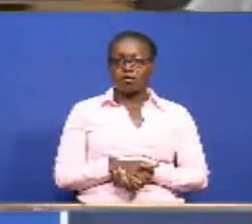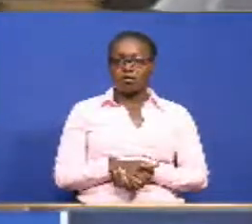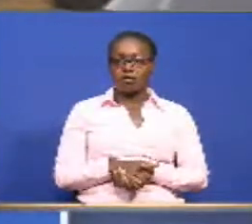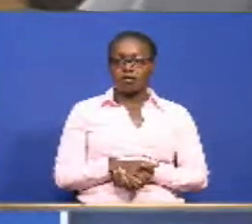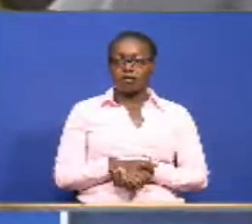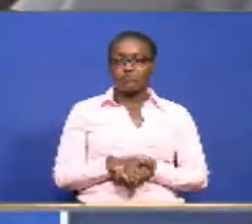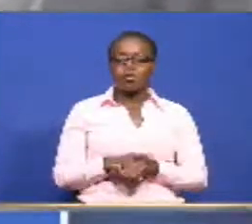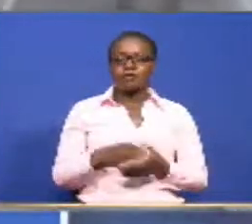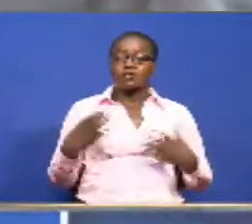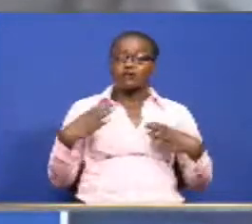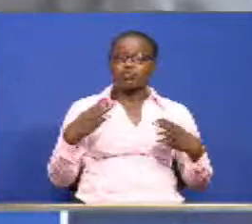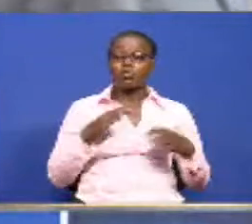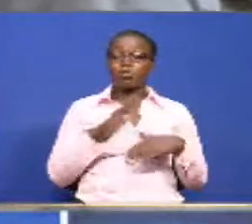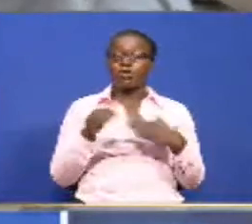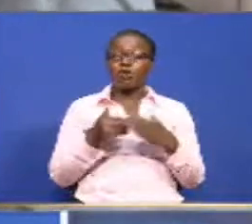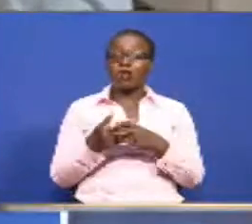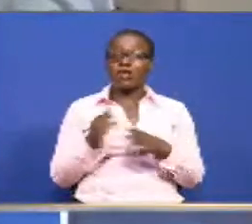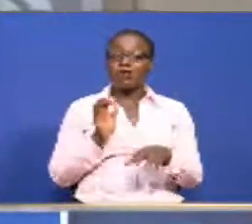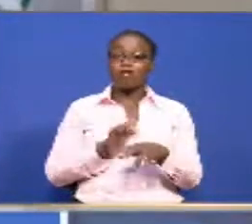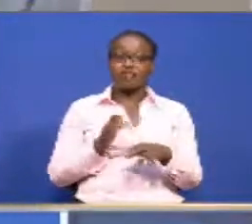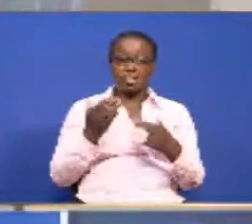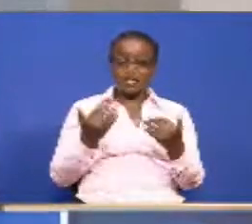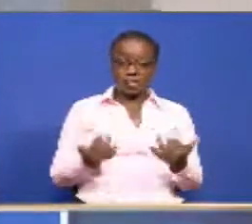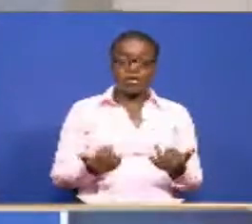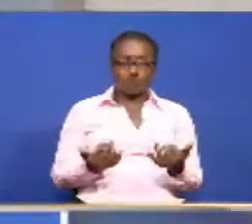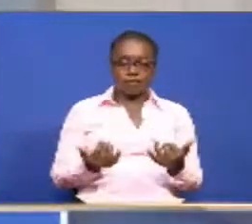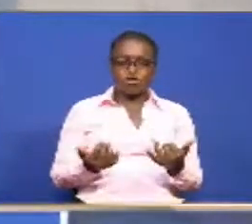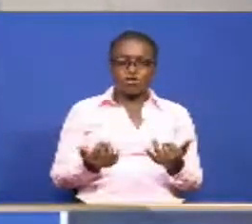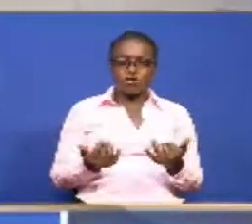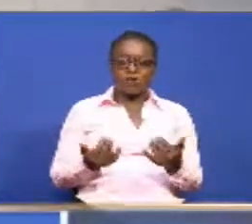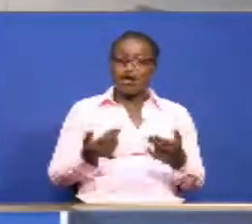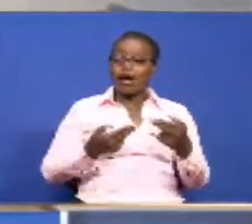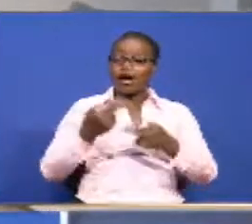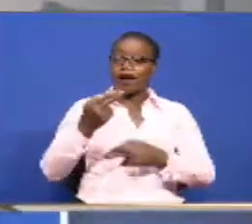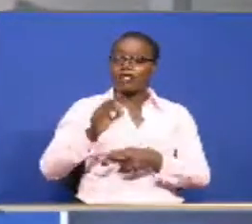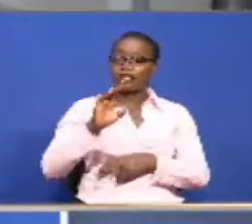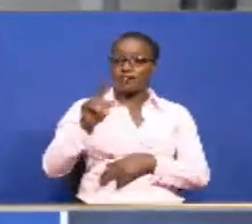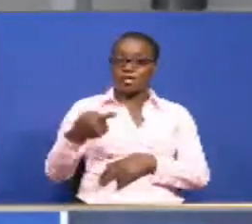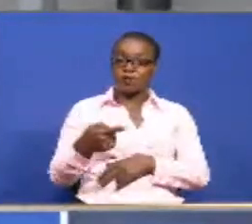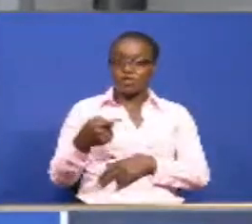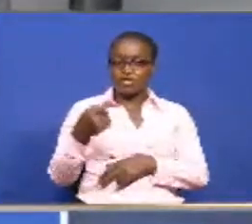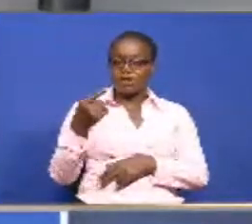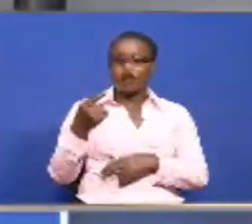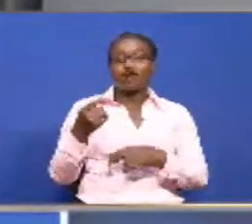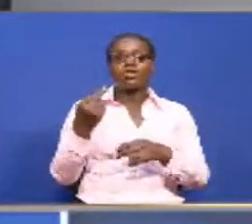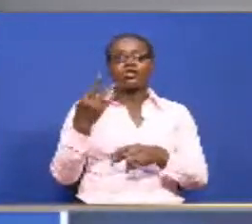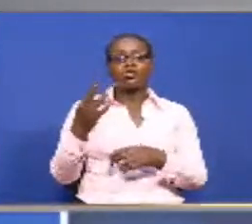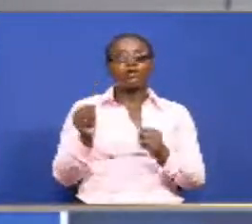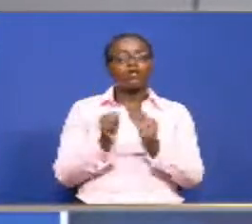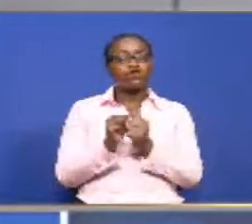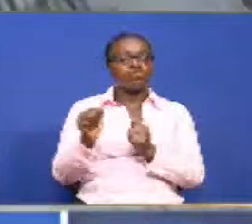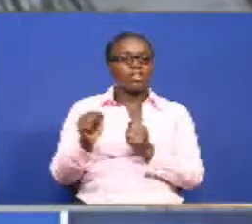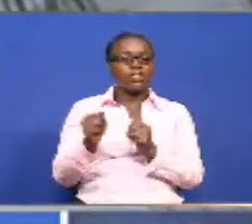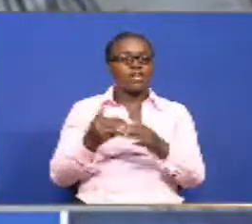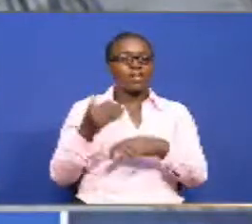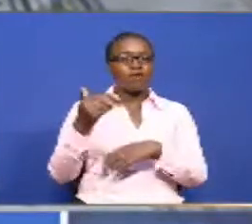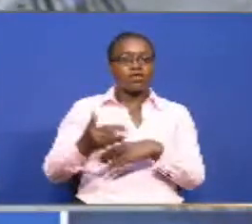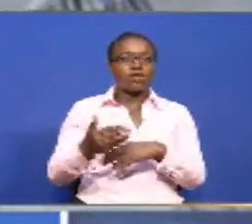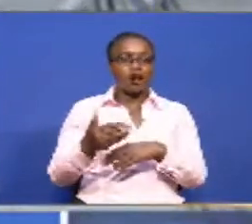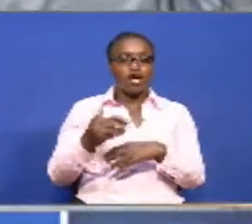Idadi ya maambukizi ya virusi vya korona nchini sasa imetimia 3215 baada ya watu